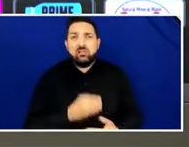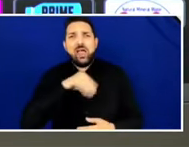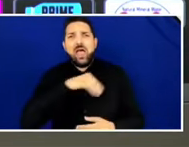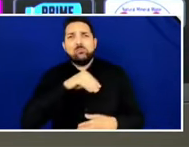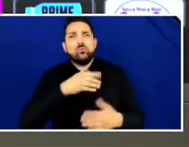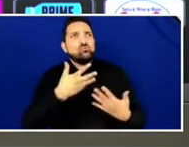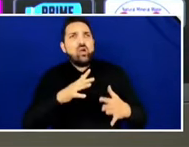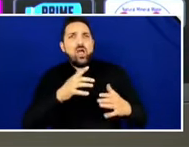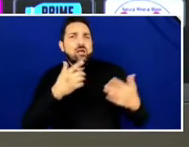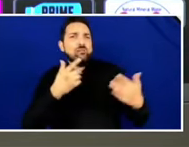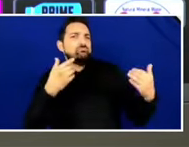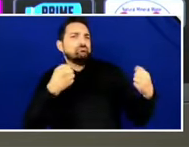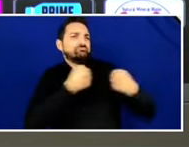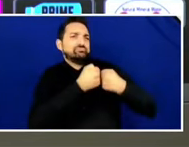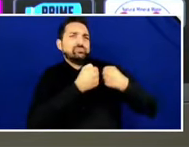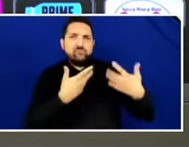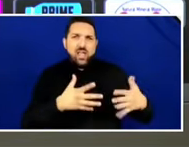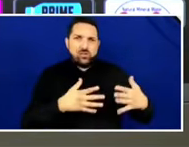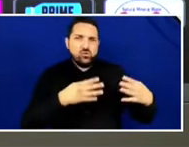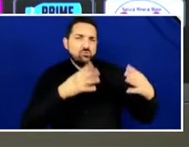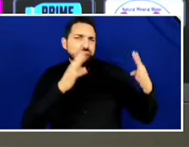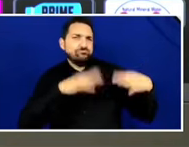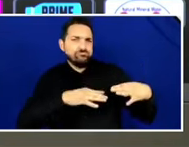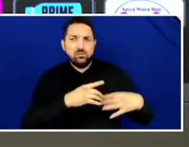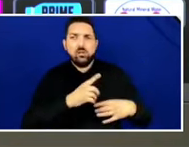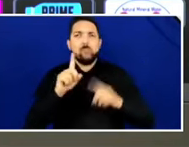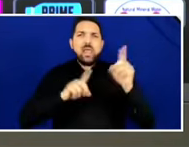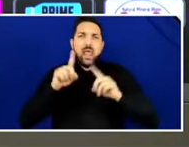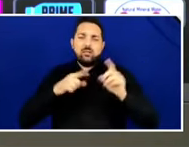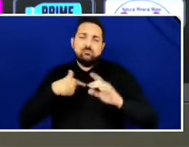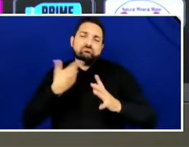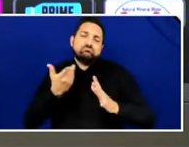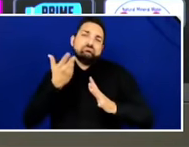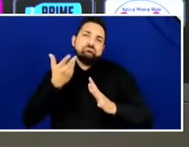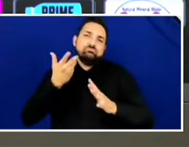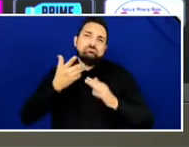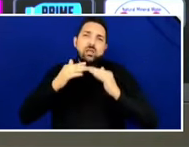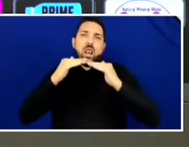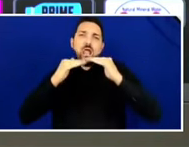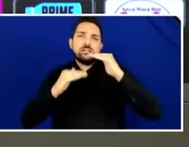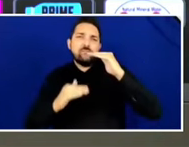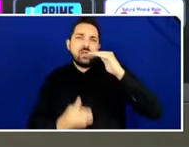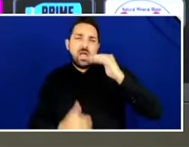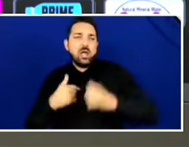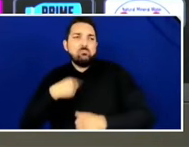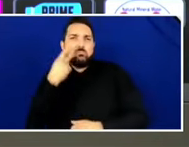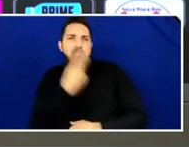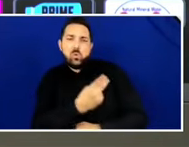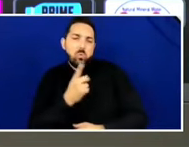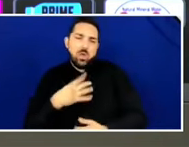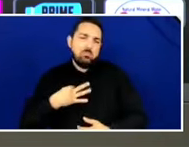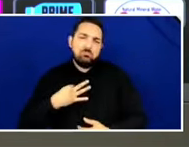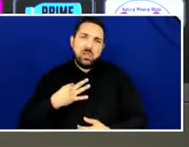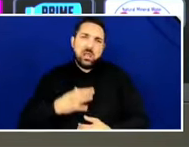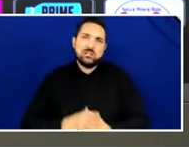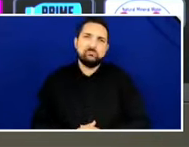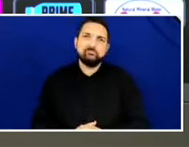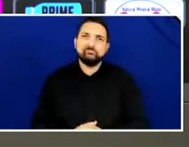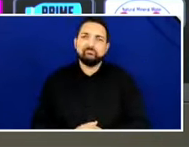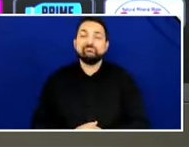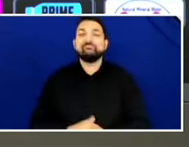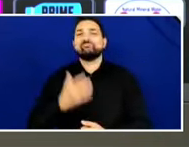affrontato no Non guarderò la partita Salve Mister Cristiano Corbo calciomercato.com il